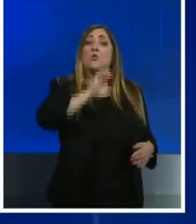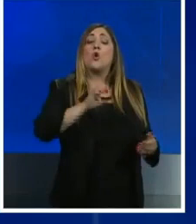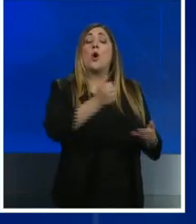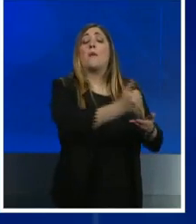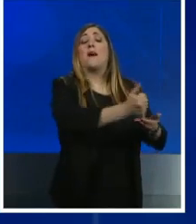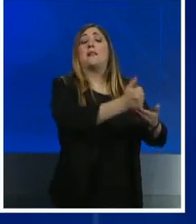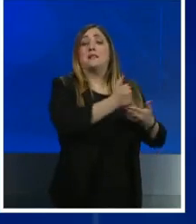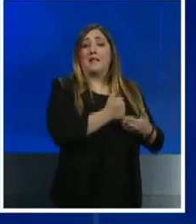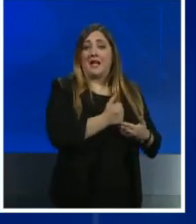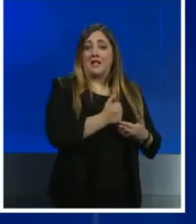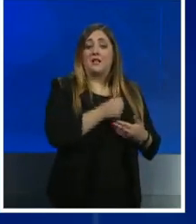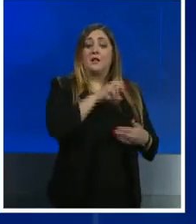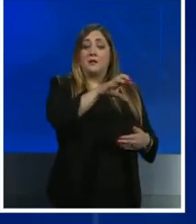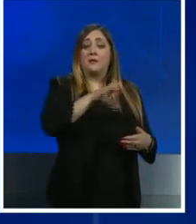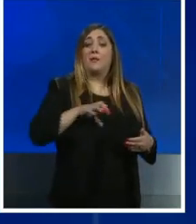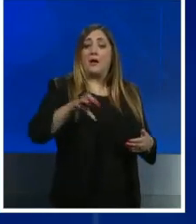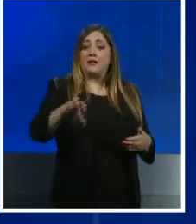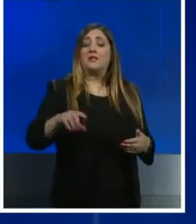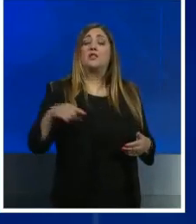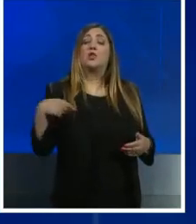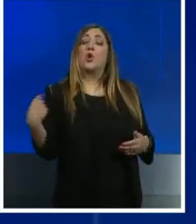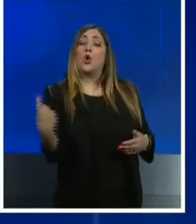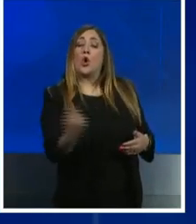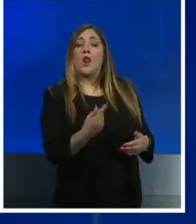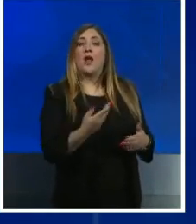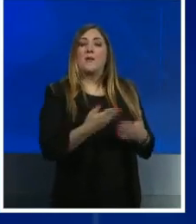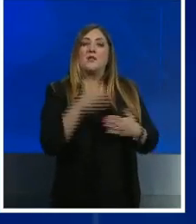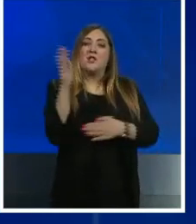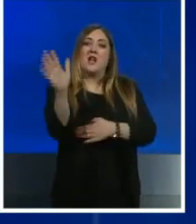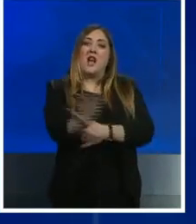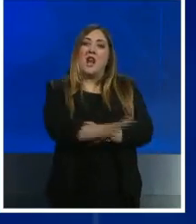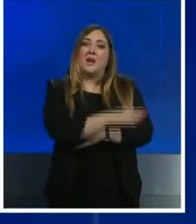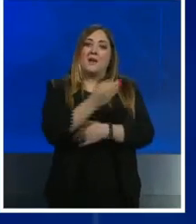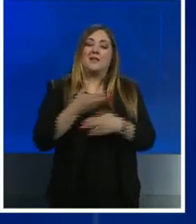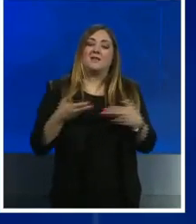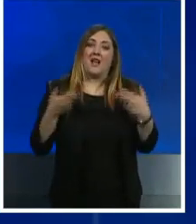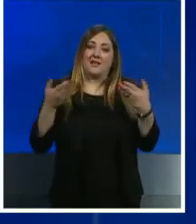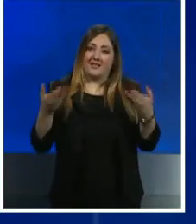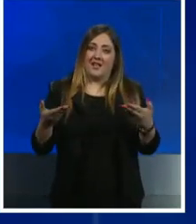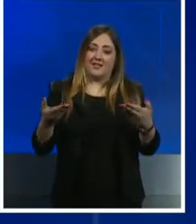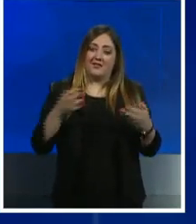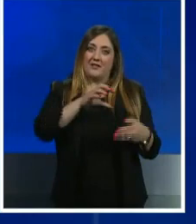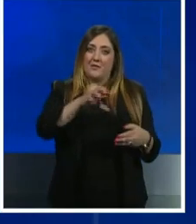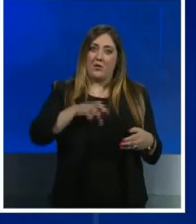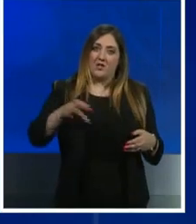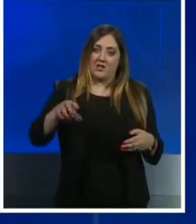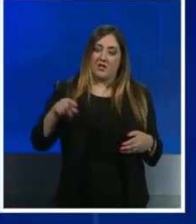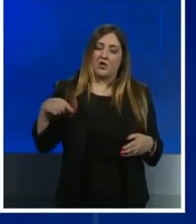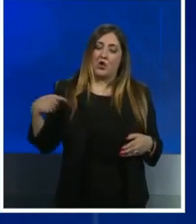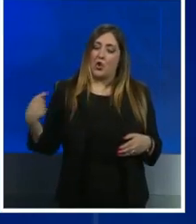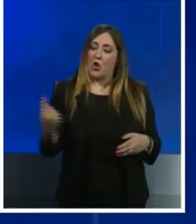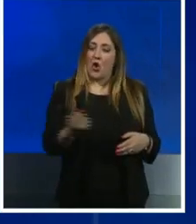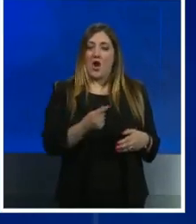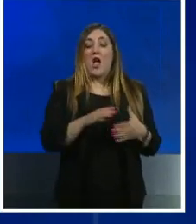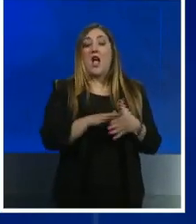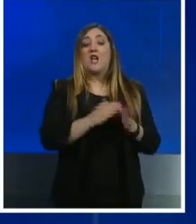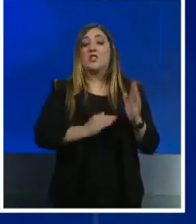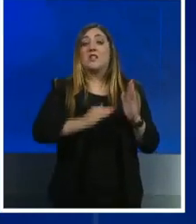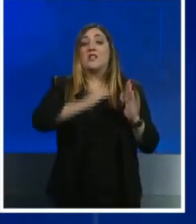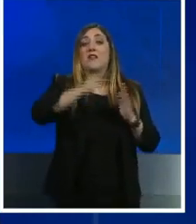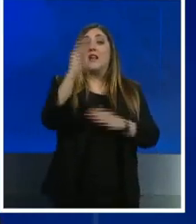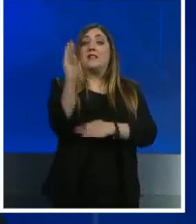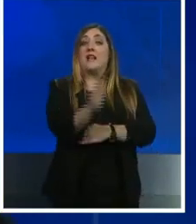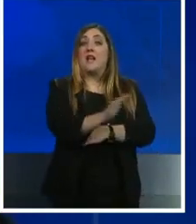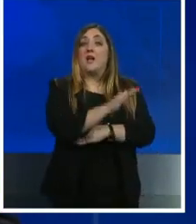tal-Unjoni Ewropea biex itejbu l-ambjent fil-pajjiżi kollha. Għaliex il-kwalità tal-ambjent f'ħafna